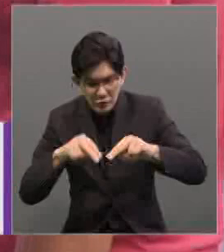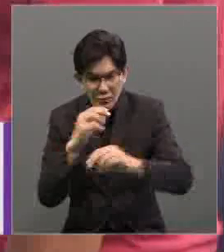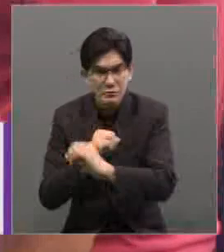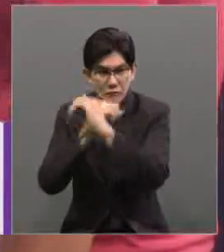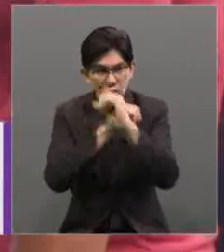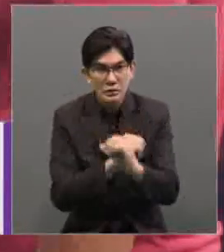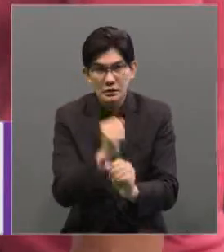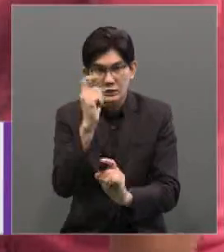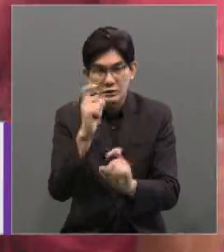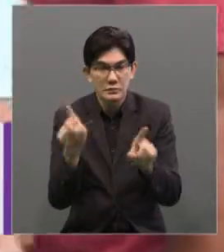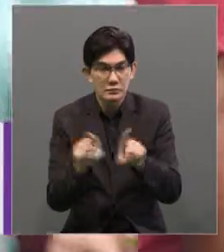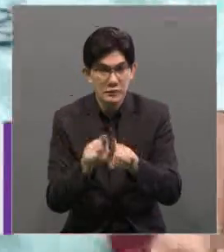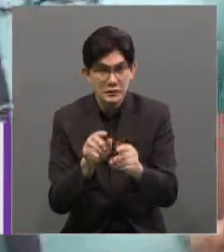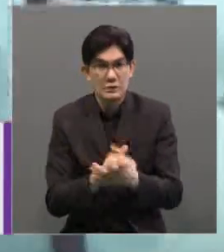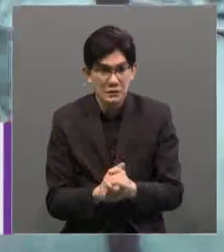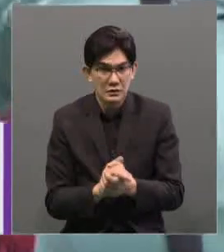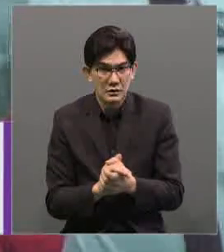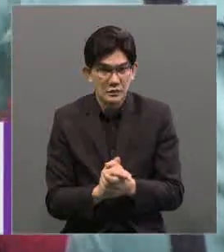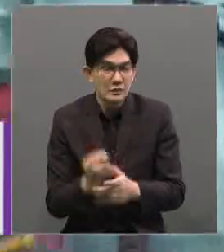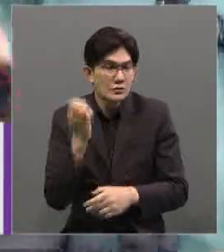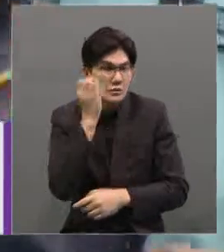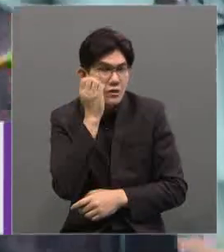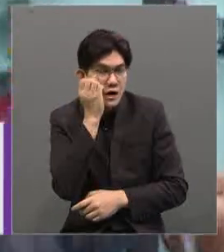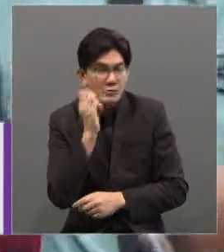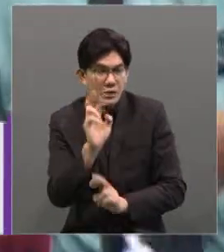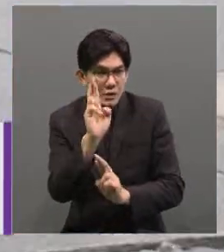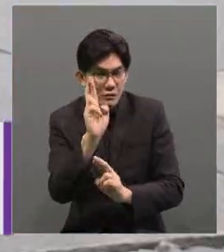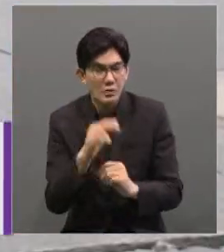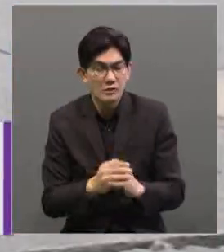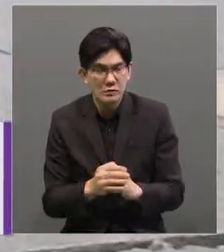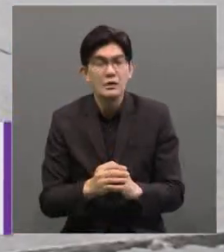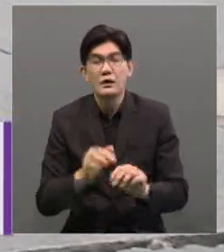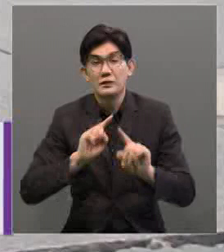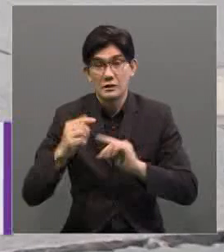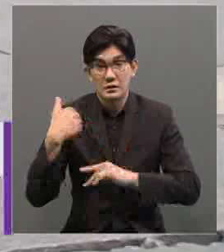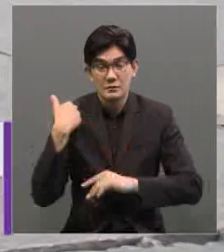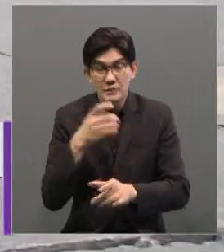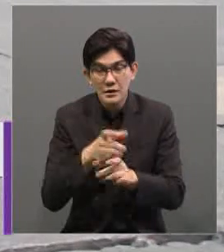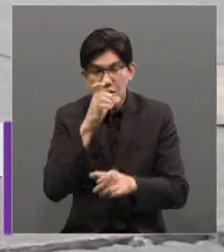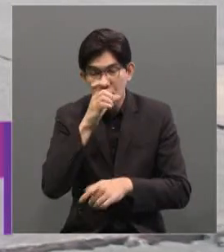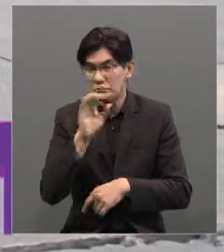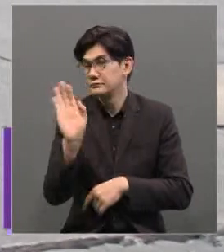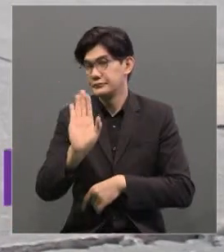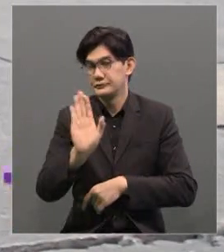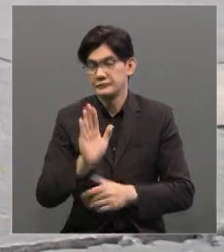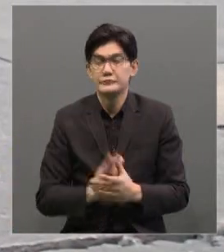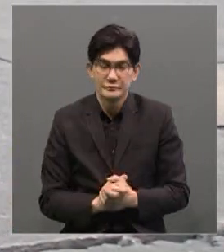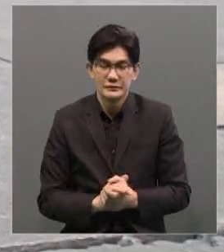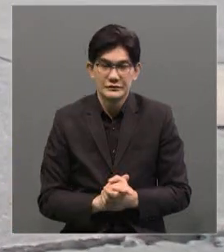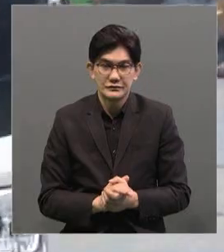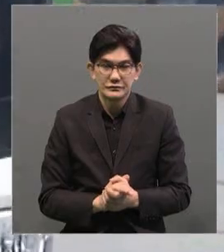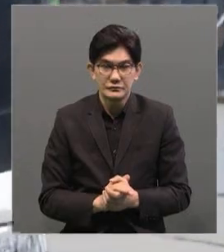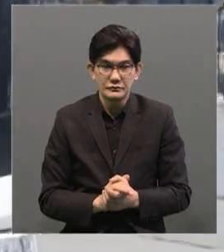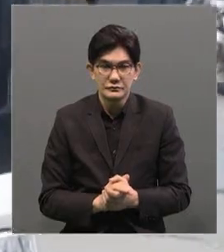ะจึงต้องระมัดระวังเรื่องของการใช้โทรศัพท์แล้วก็อุปกรณ์การสื่อสารรวมถึงการไม่ดื่มแอลกอฮอล์ของคนขับรถด้วย